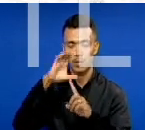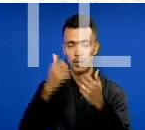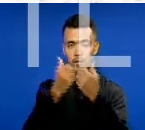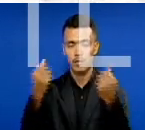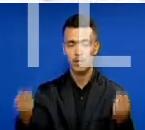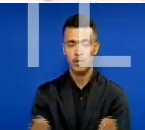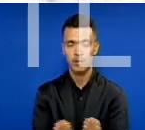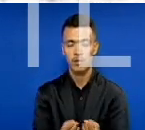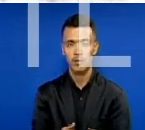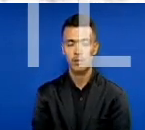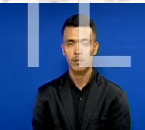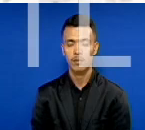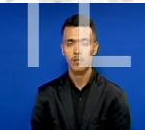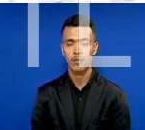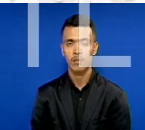aflikai e